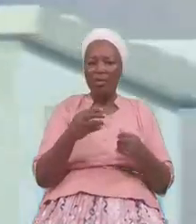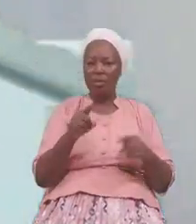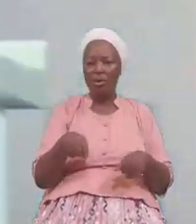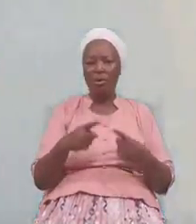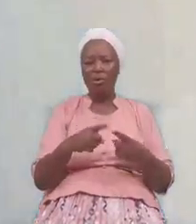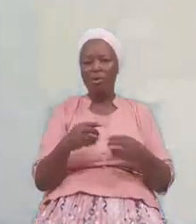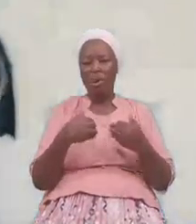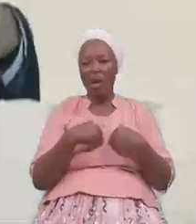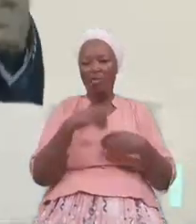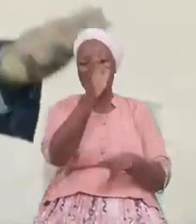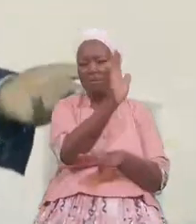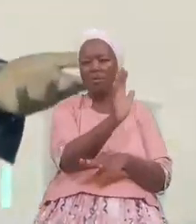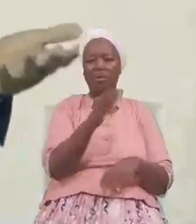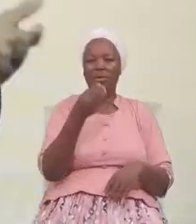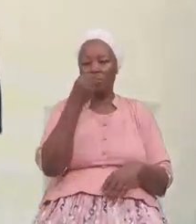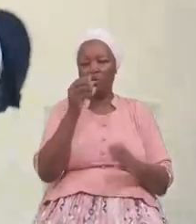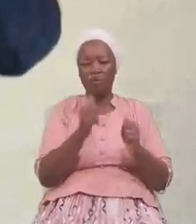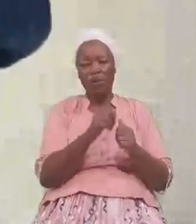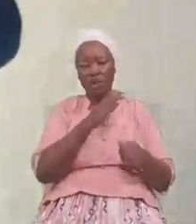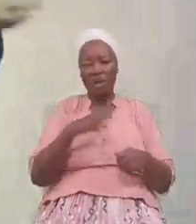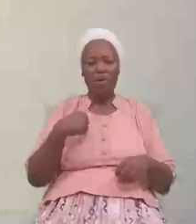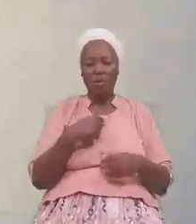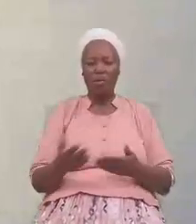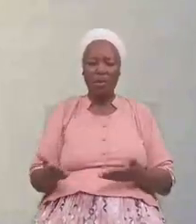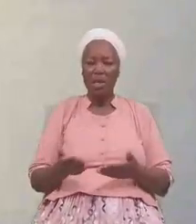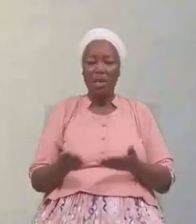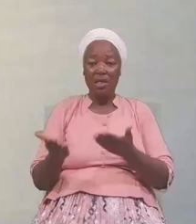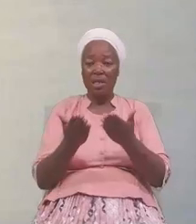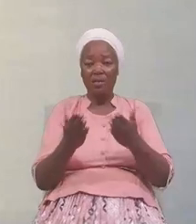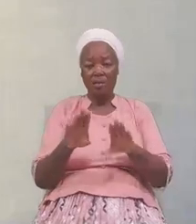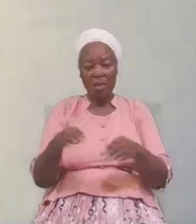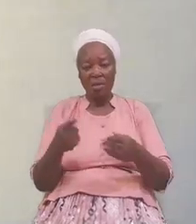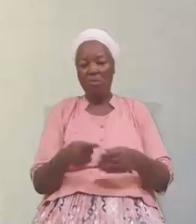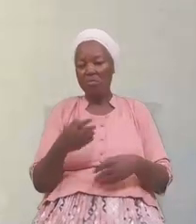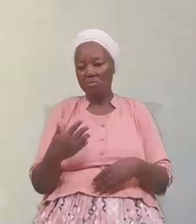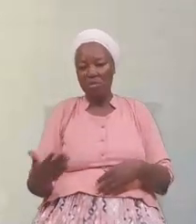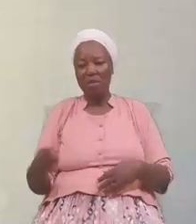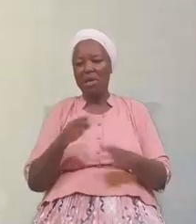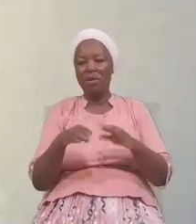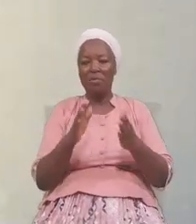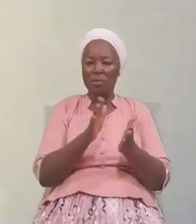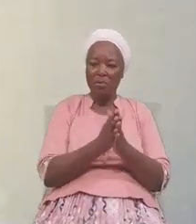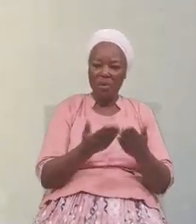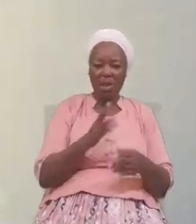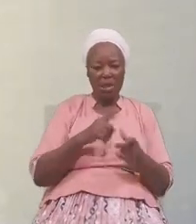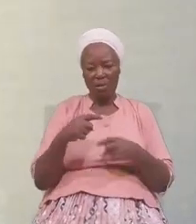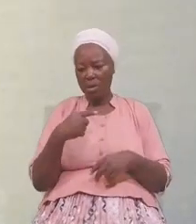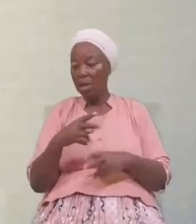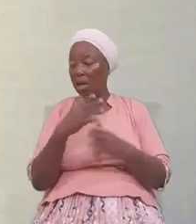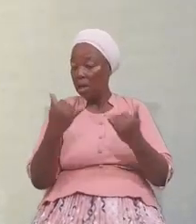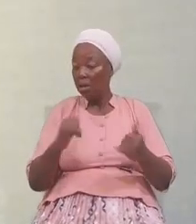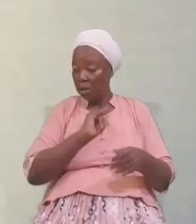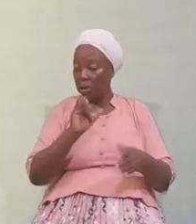déjeuné avec Christ, on te sert, on te donne des matériels et nous disons maintenant que tu as eu le